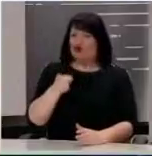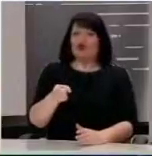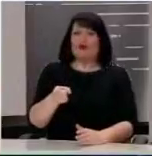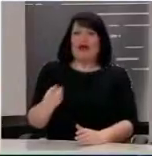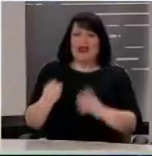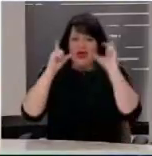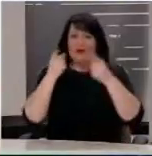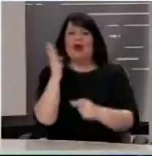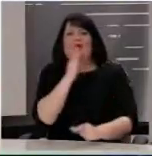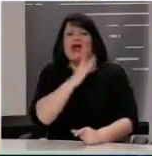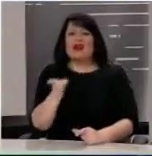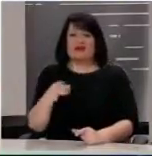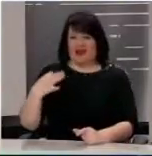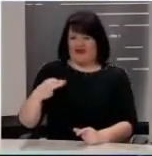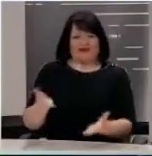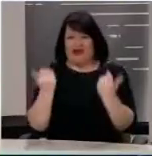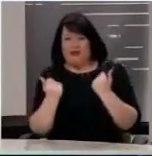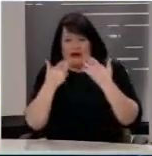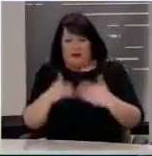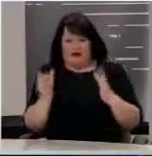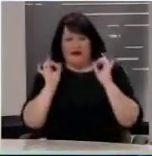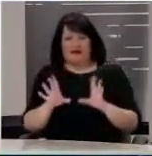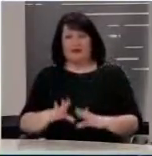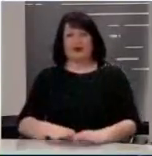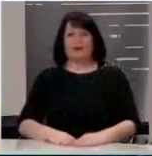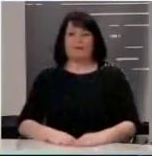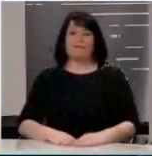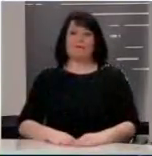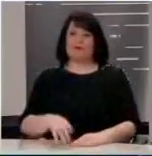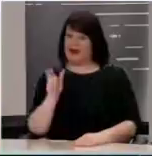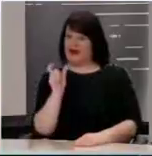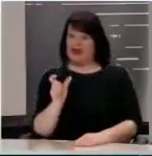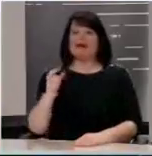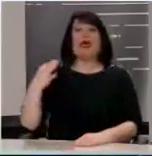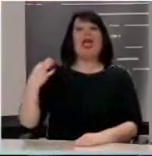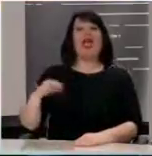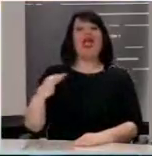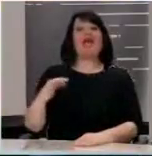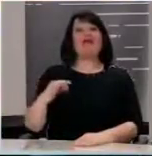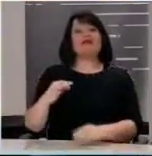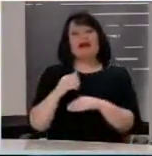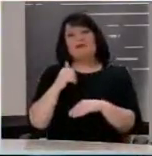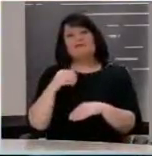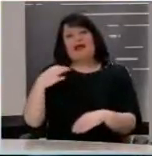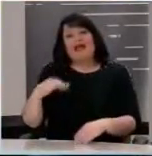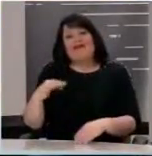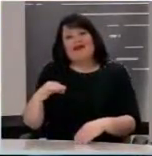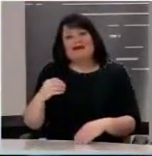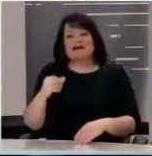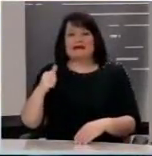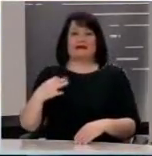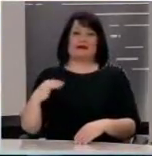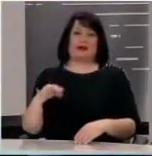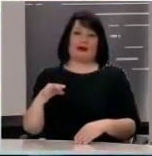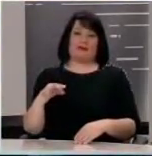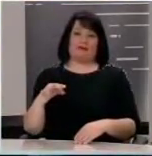παράταξή σας, καμία ευθυξία. Η ευθυξία, κύριε Μητσοτάκη, είναι μια λέξη που δεν εγγράφεται